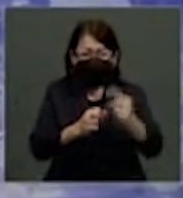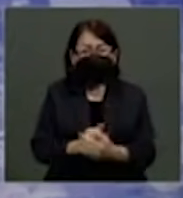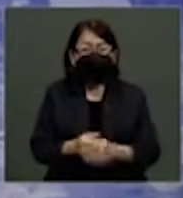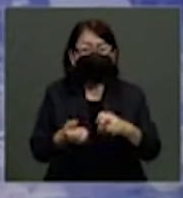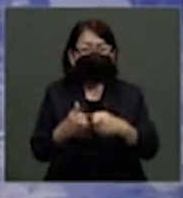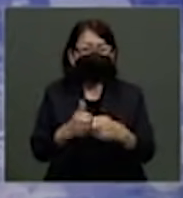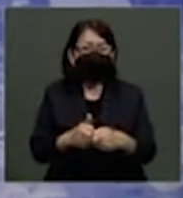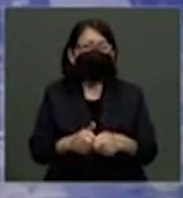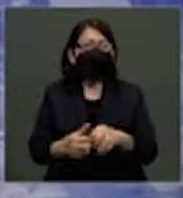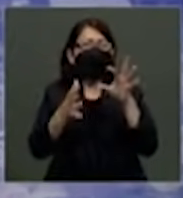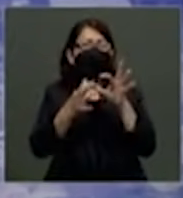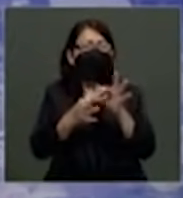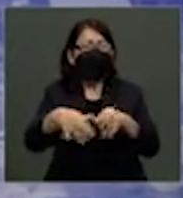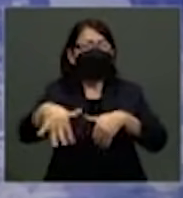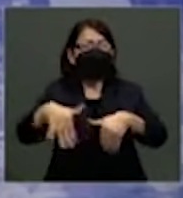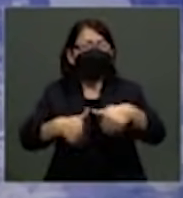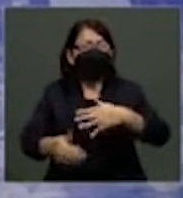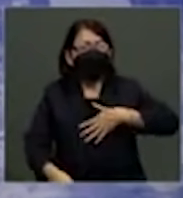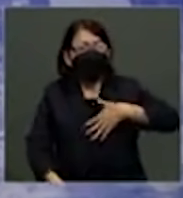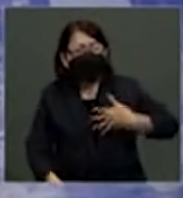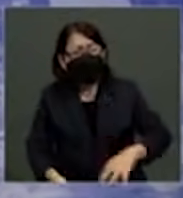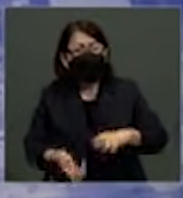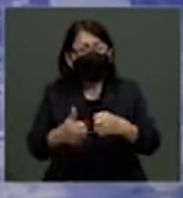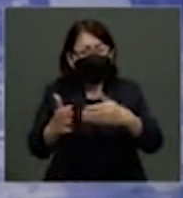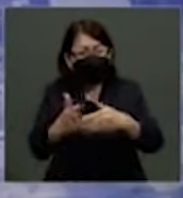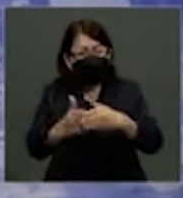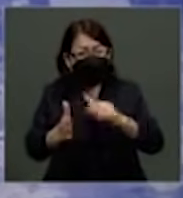าก็ต้องที่สำคัญก็คือต้องไม่ทำให้เกิดการ